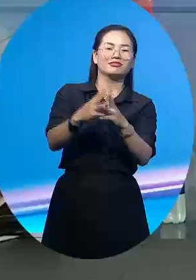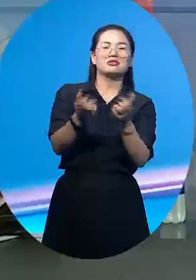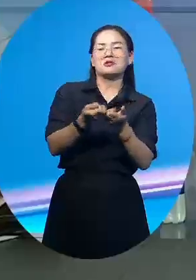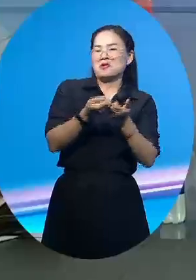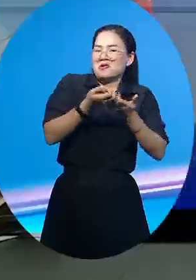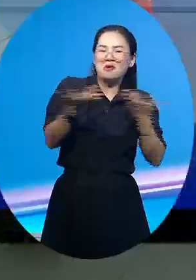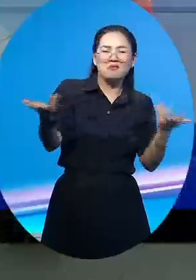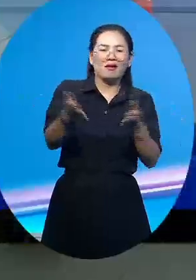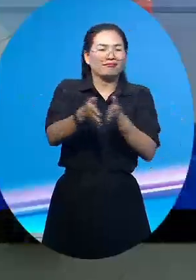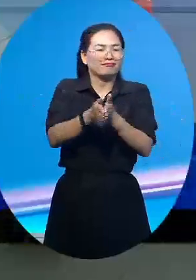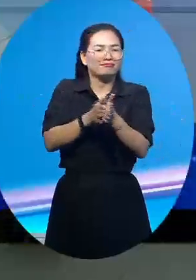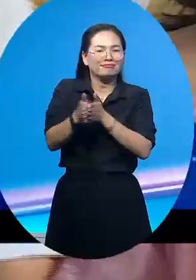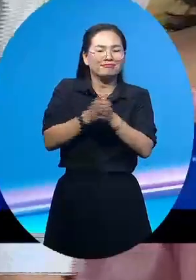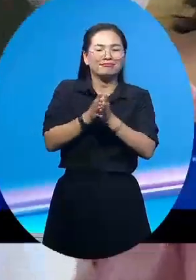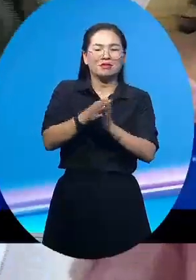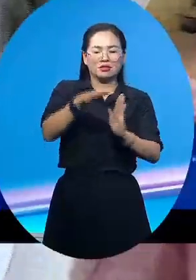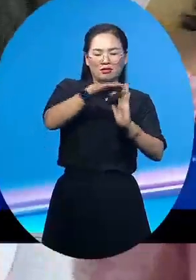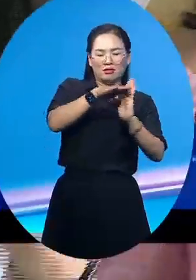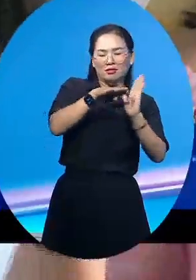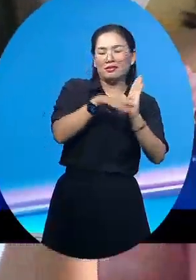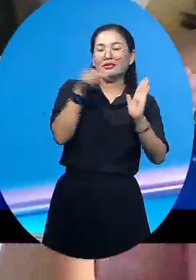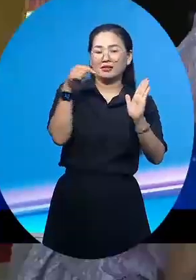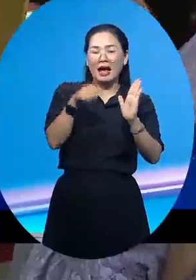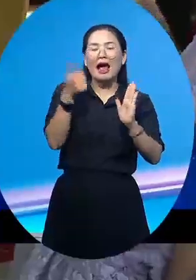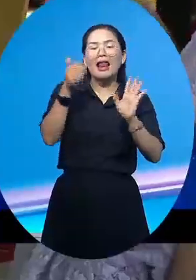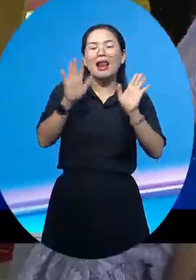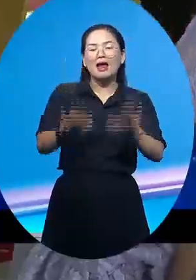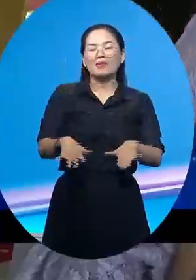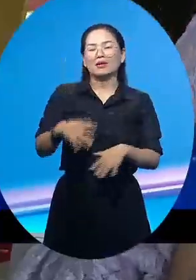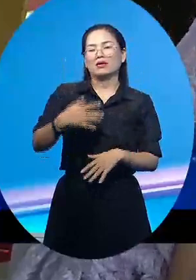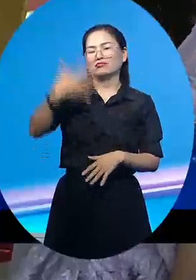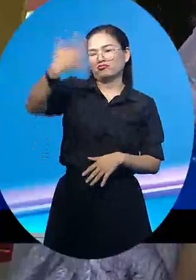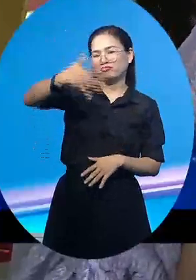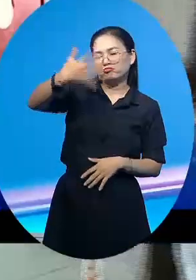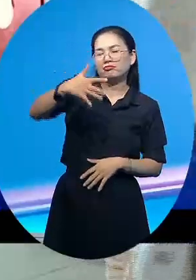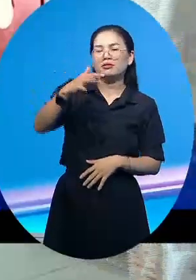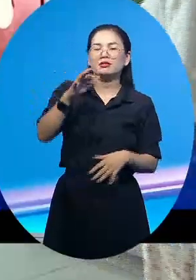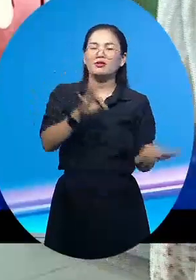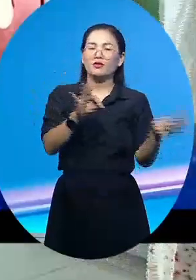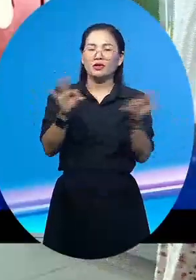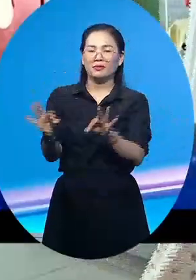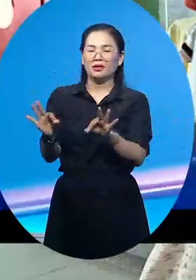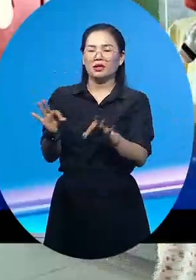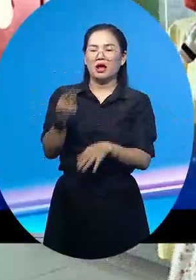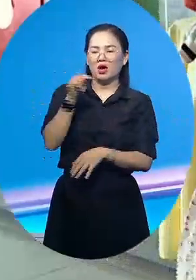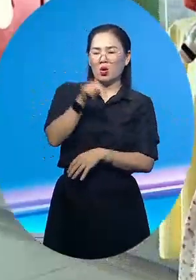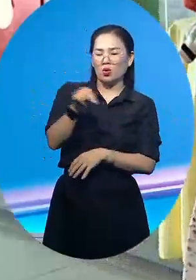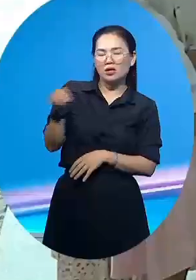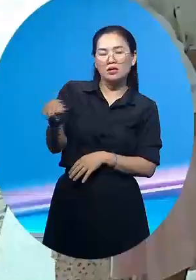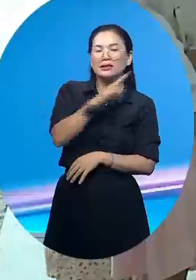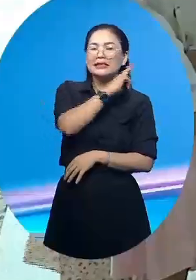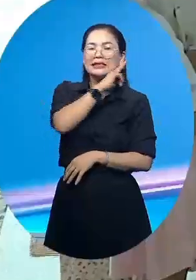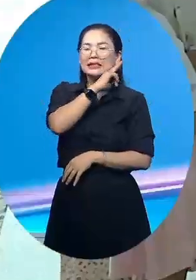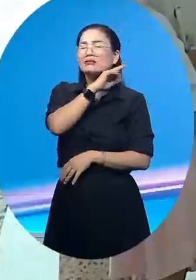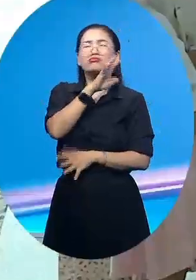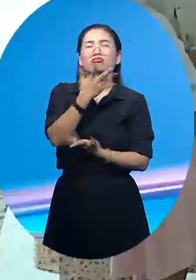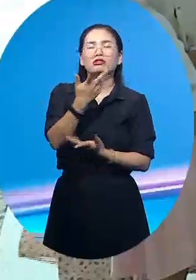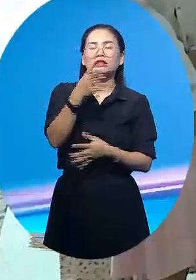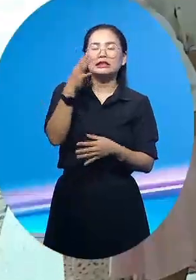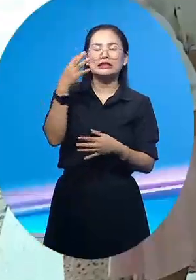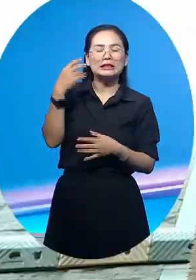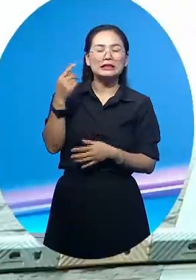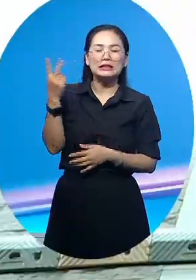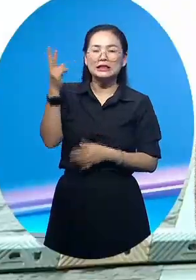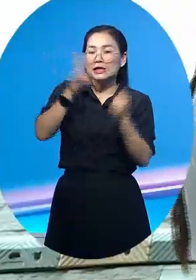lần đầu tiên được ban thiếu nhi đài truyền hình thành phố Hồ Chí Minh thực hiện với các kiến thức xoay quanh ngôn ngữ tiếng Việt những câu hỏi trong chương trình đều được biên soạn